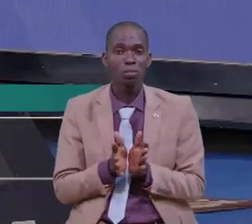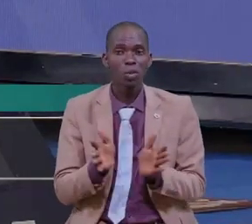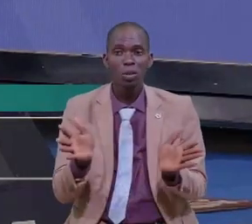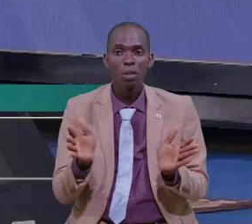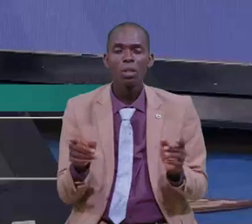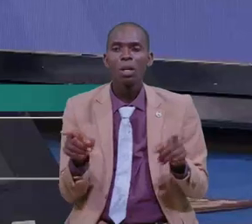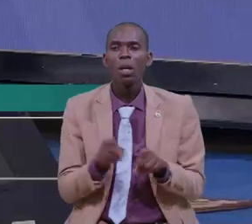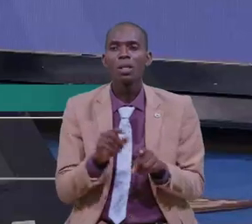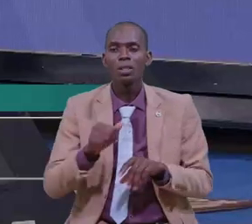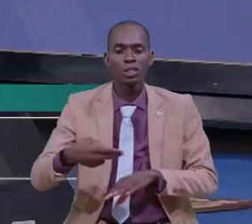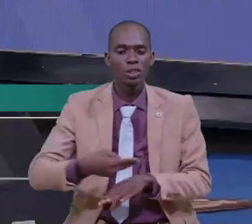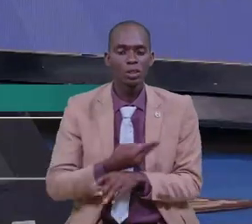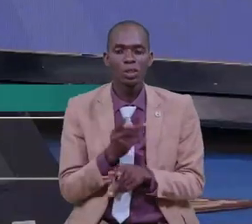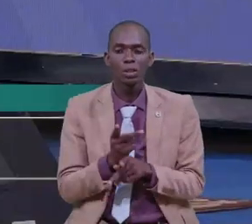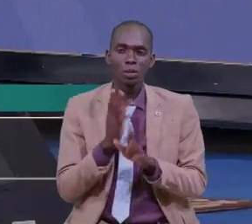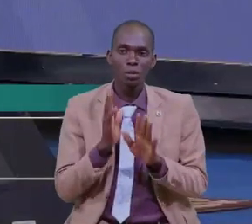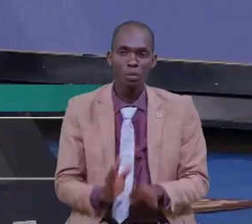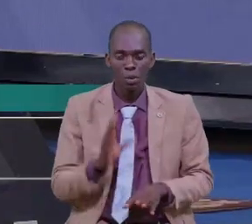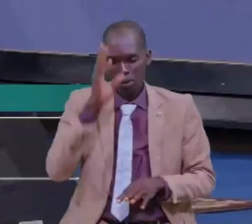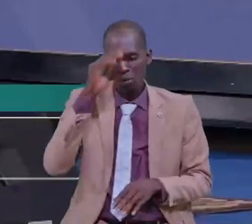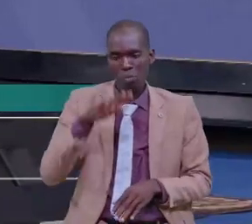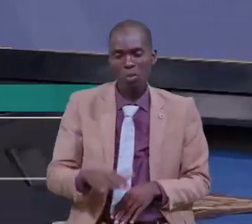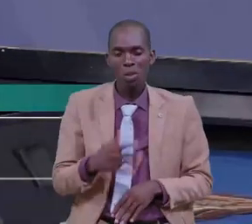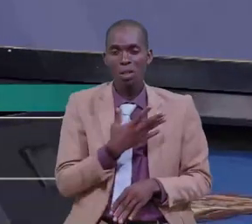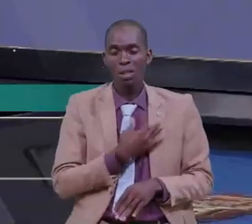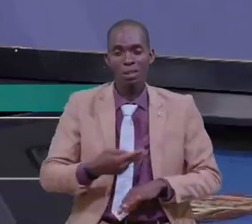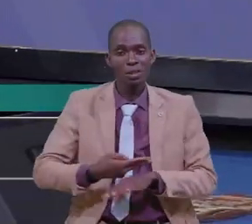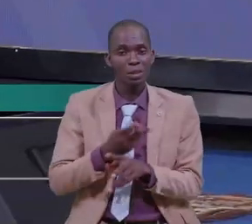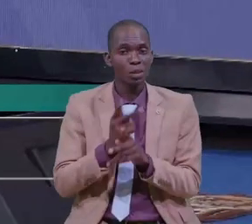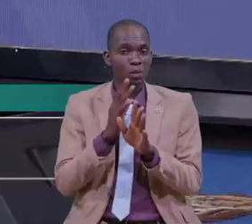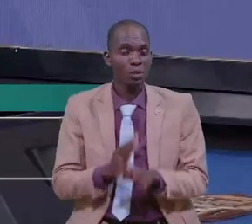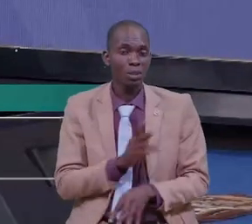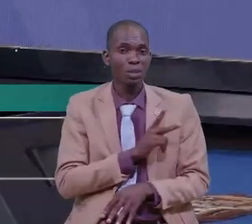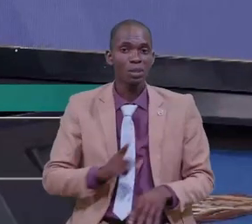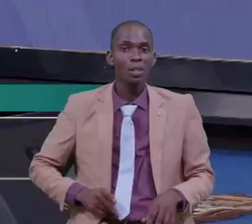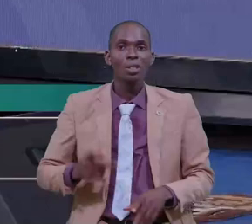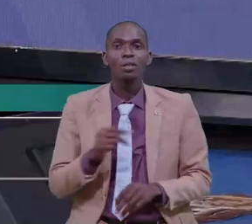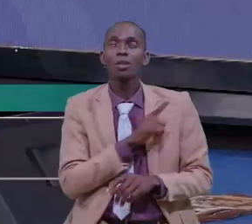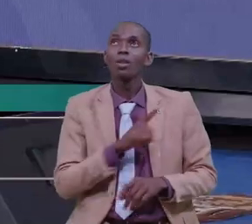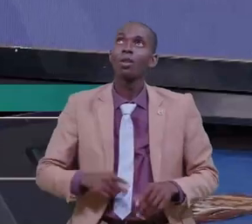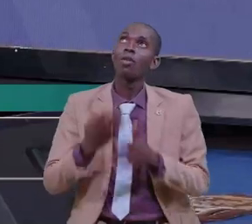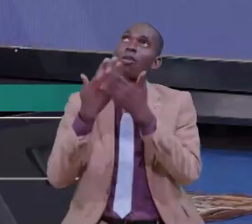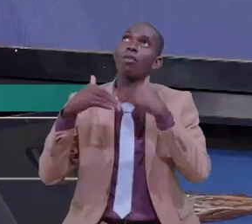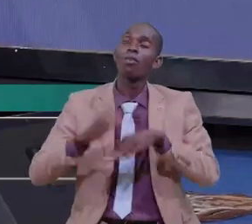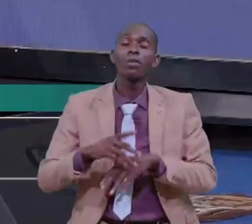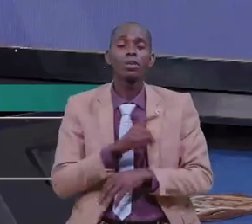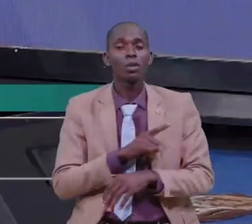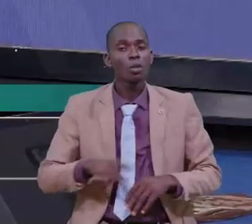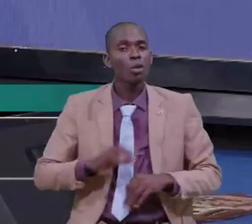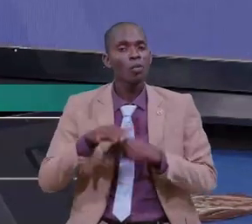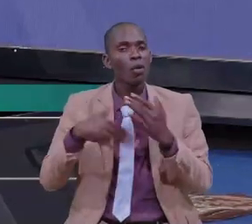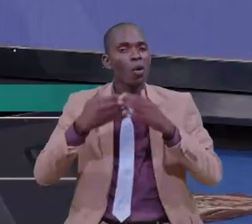public, en tant que garçon berger, en tant que roi, l'Éternel des armées de